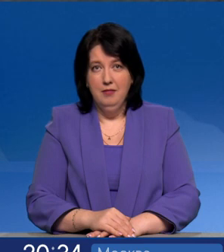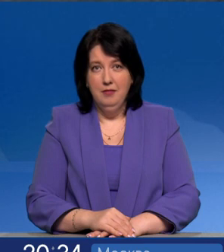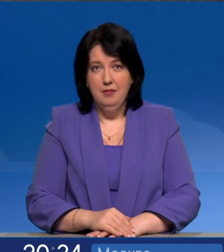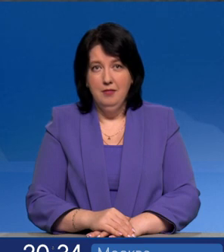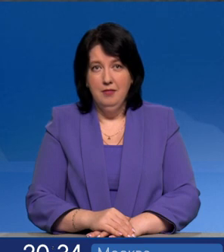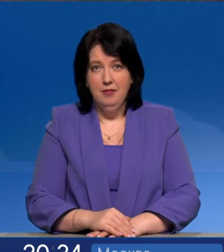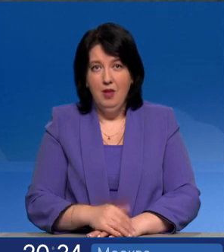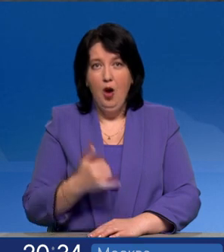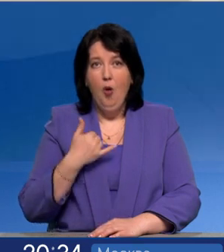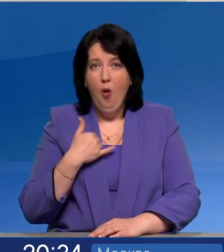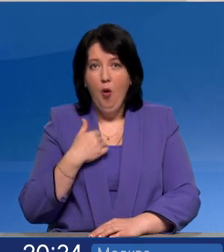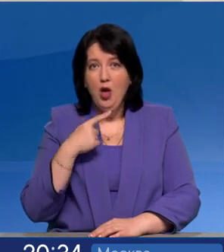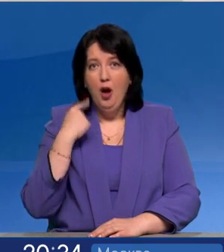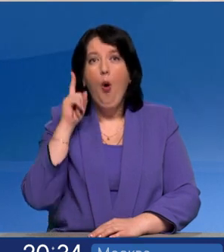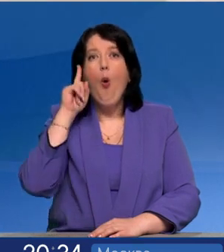Умелый рот.